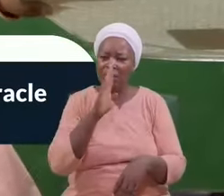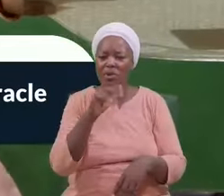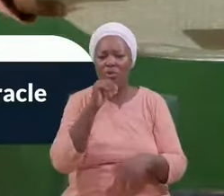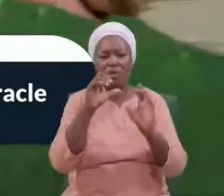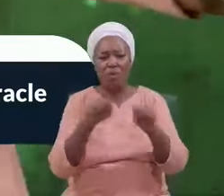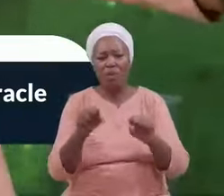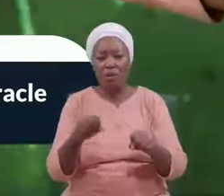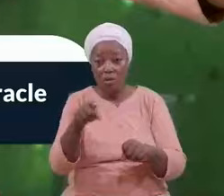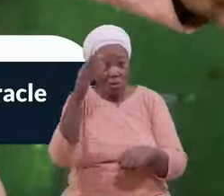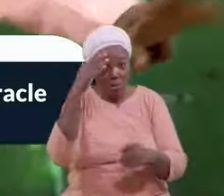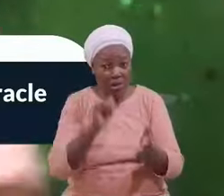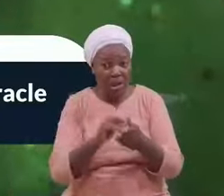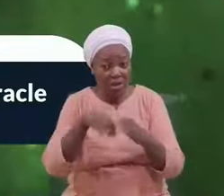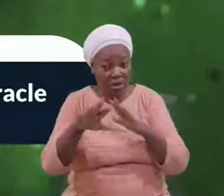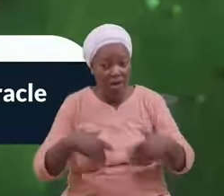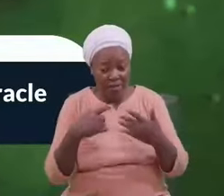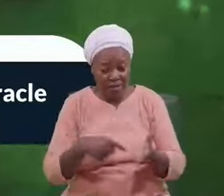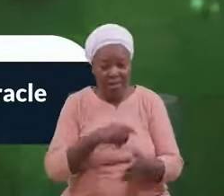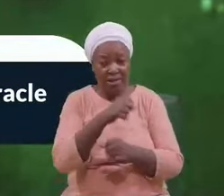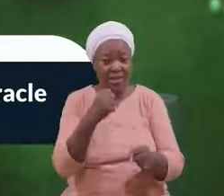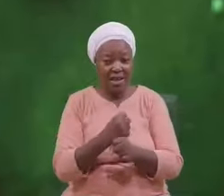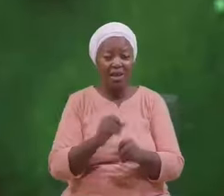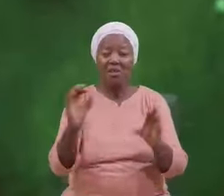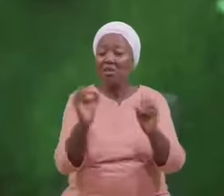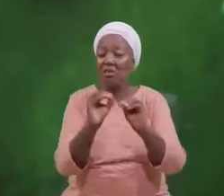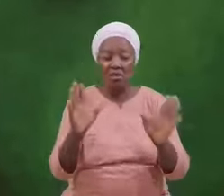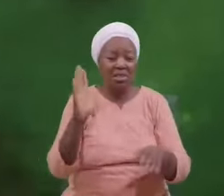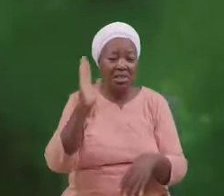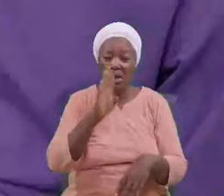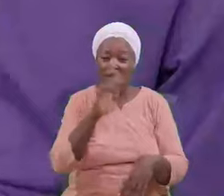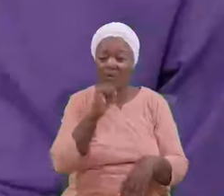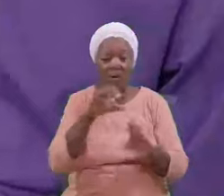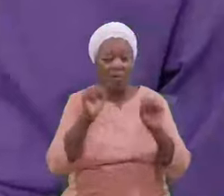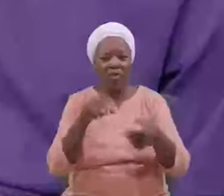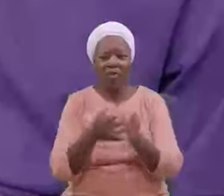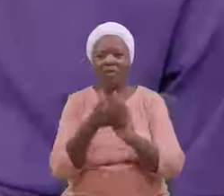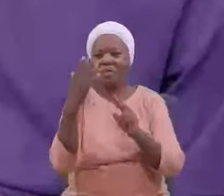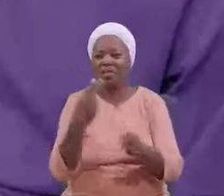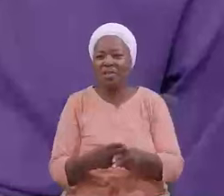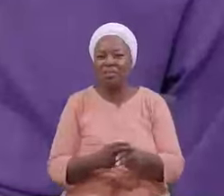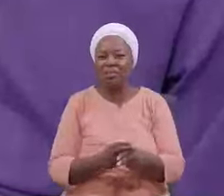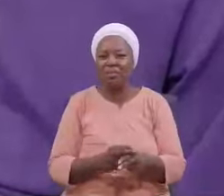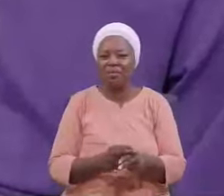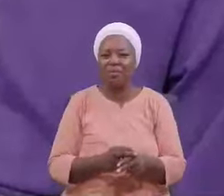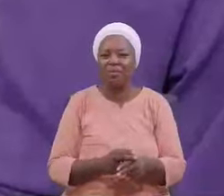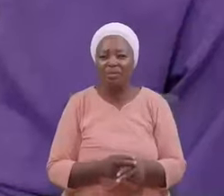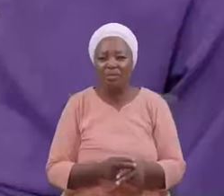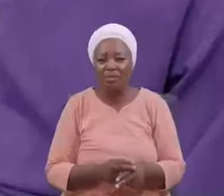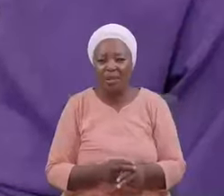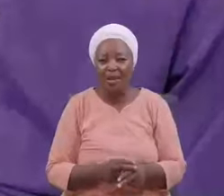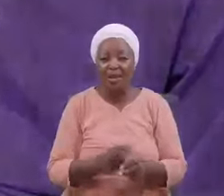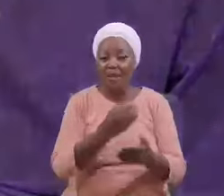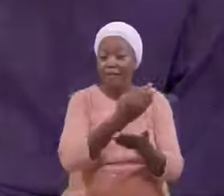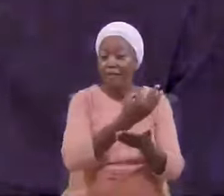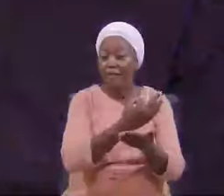vous savez que cette année, dans votre vie, que rien n'est impossible? L'échec